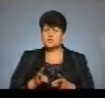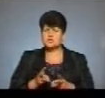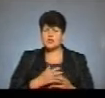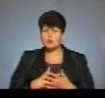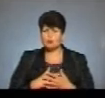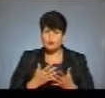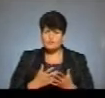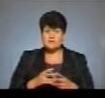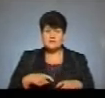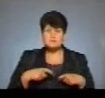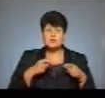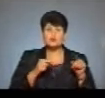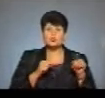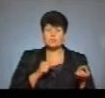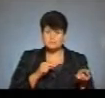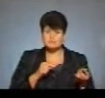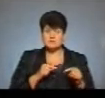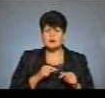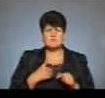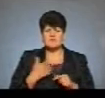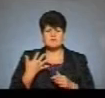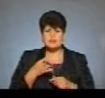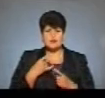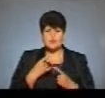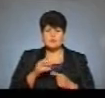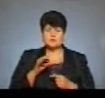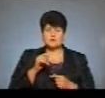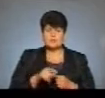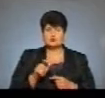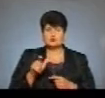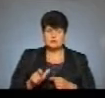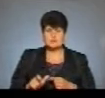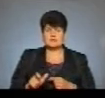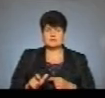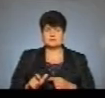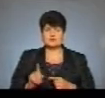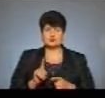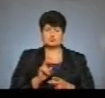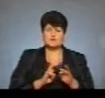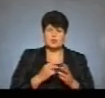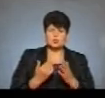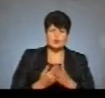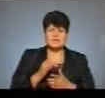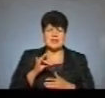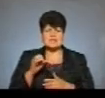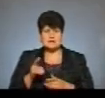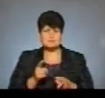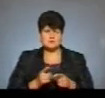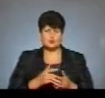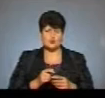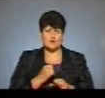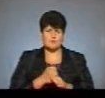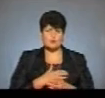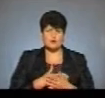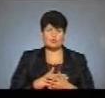любов'ю, всі біжать туди. Ну, ми вже не говоримо про те, що людина, звичайно, вишукує якісь нові рецепти, вона дійсно це робить з любов'ю. Коли